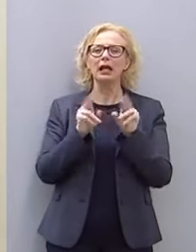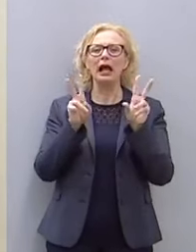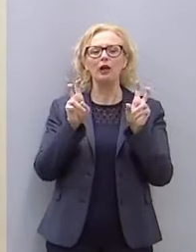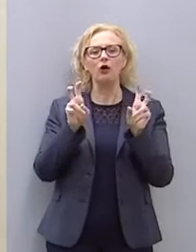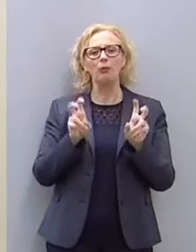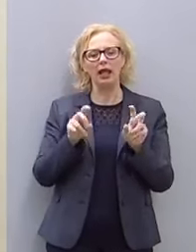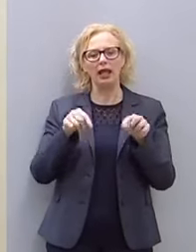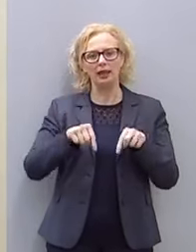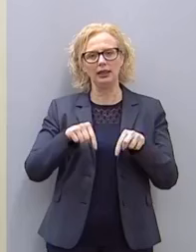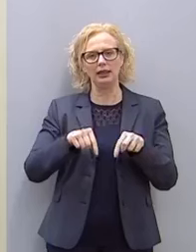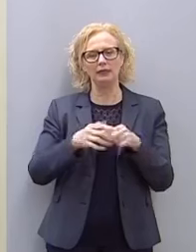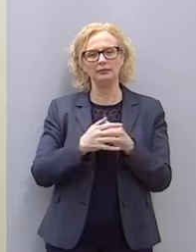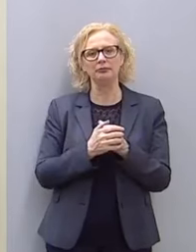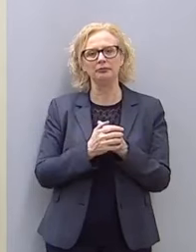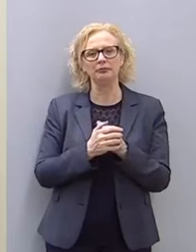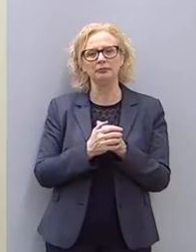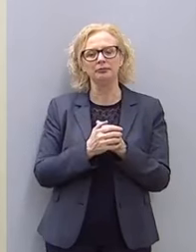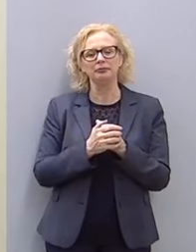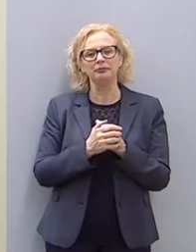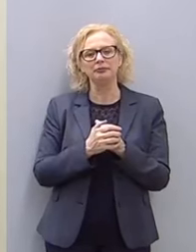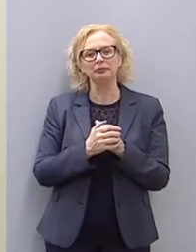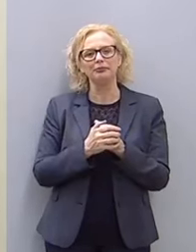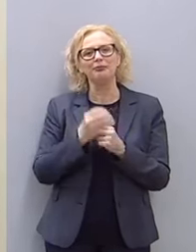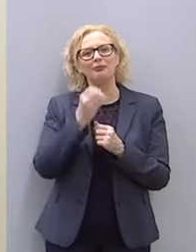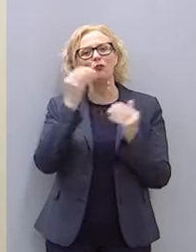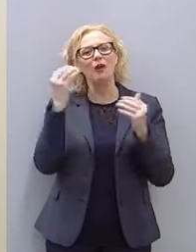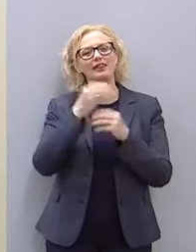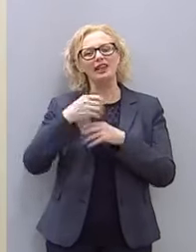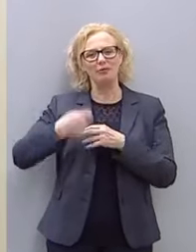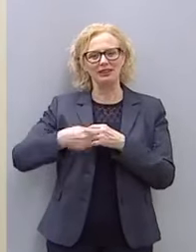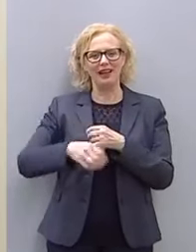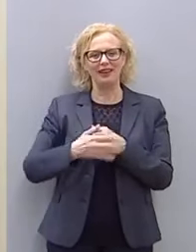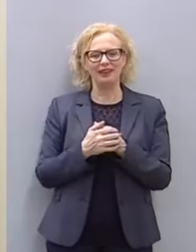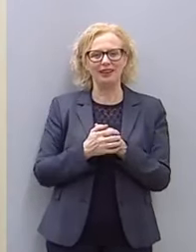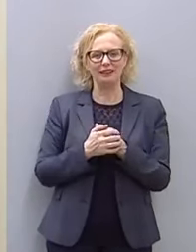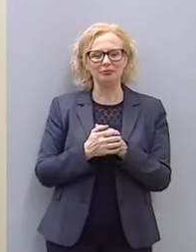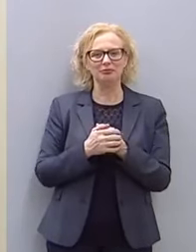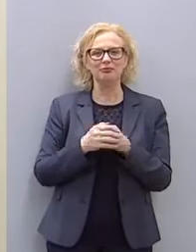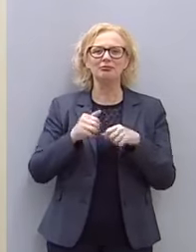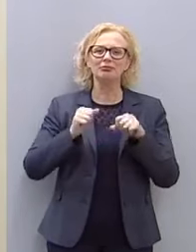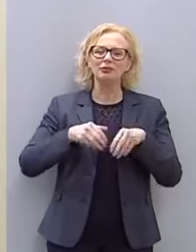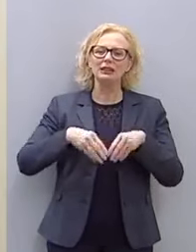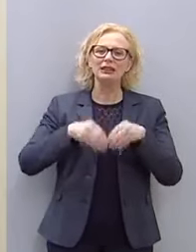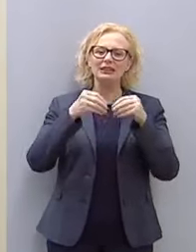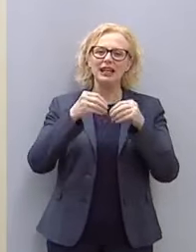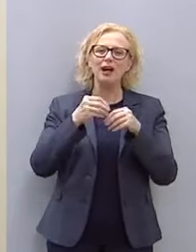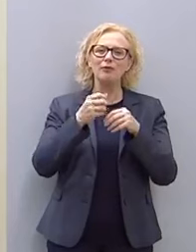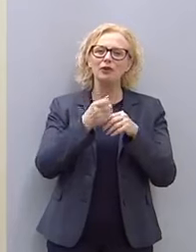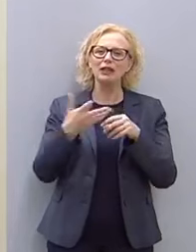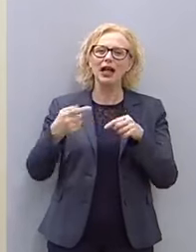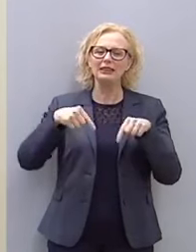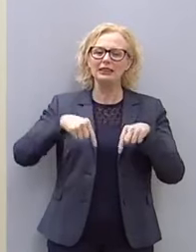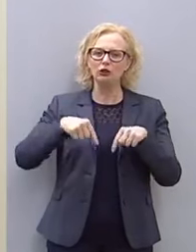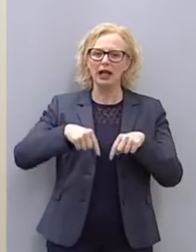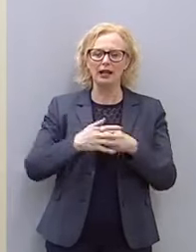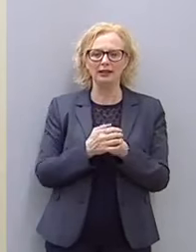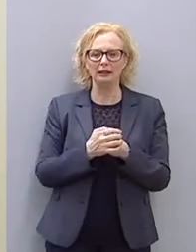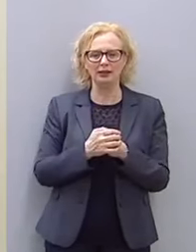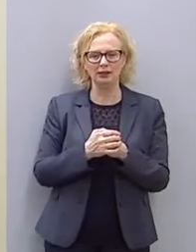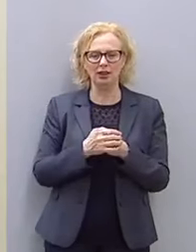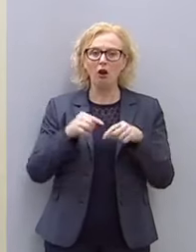che tratteremo in questa conferenza stampa buonasera presidente incominciamo con i dati di oggi dicevo